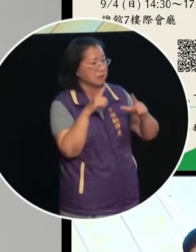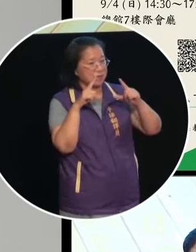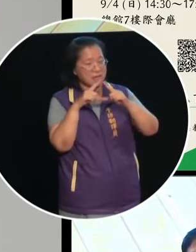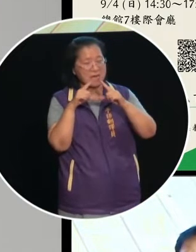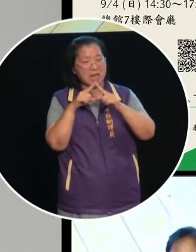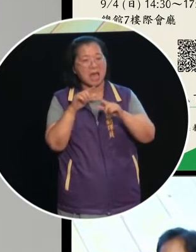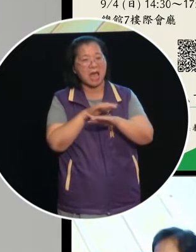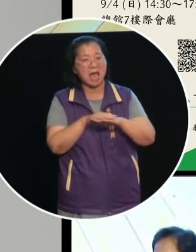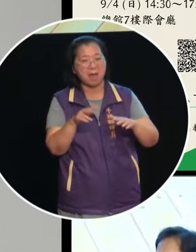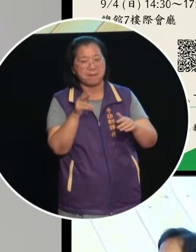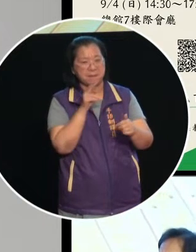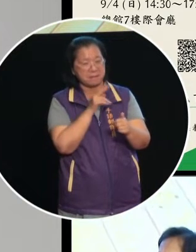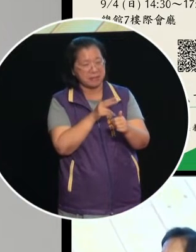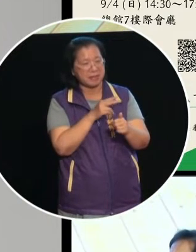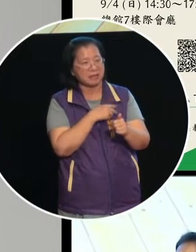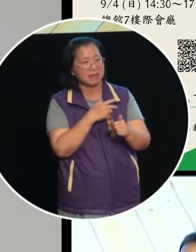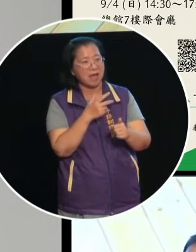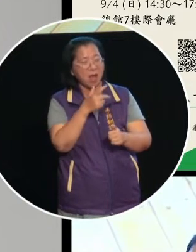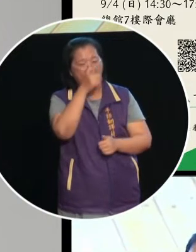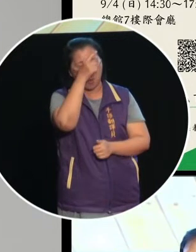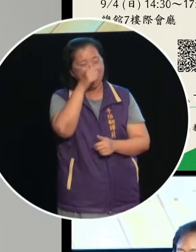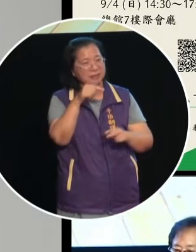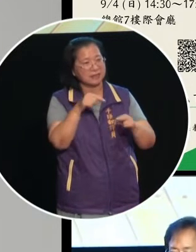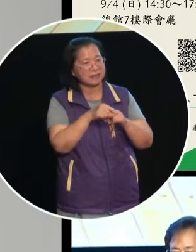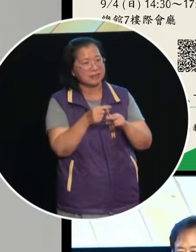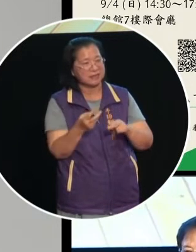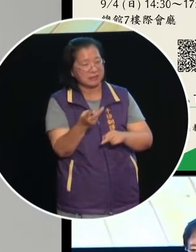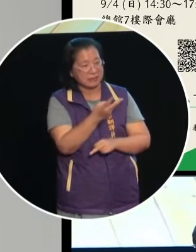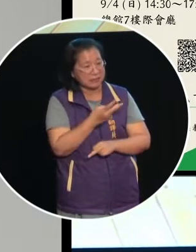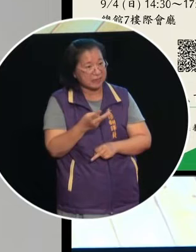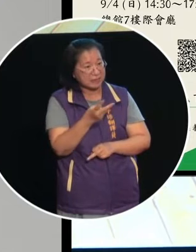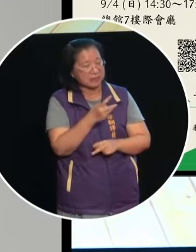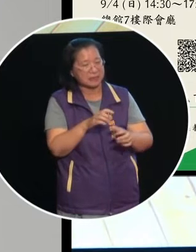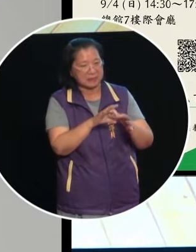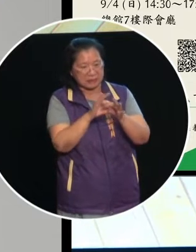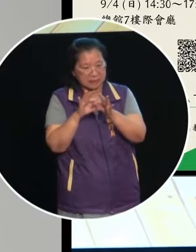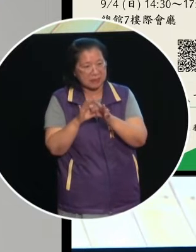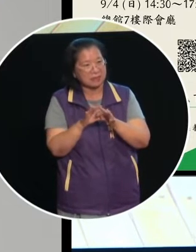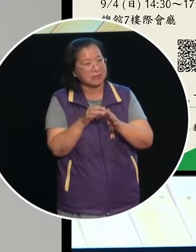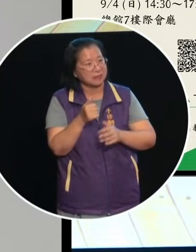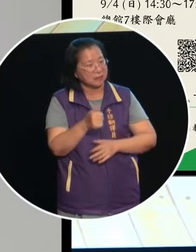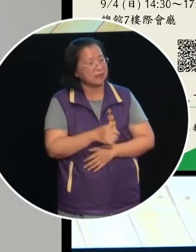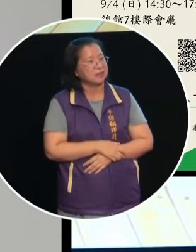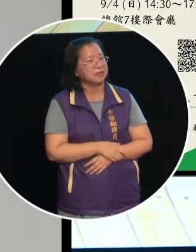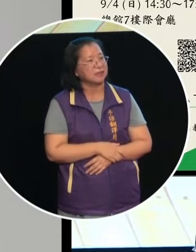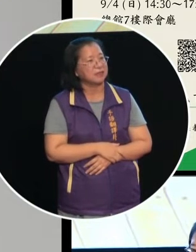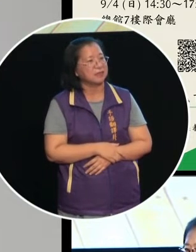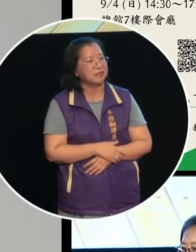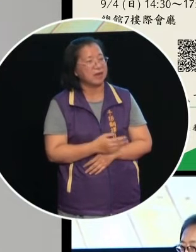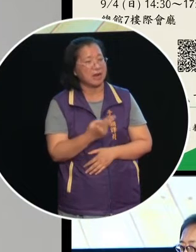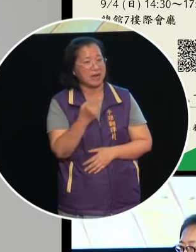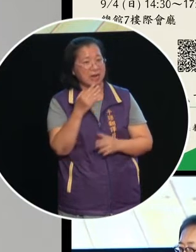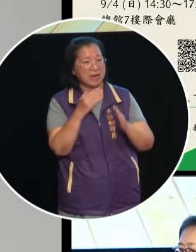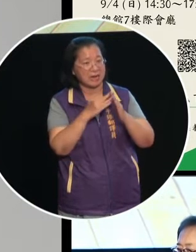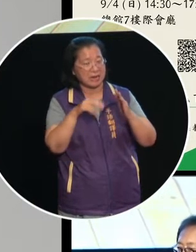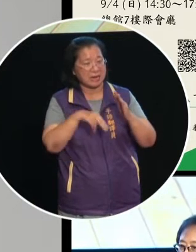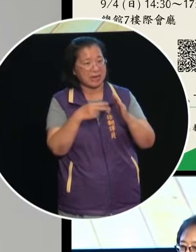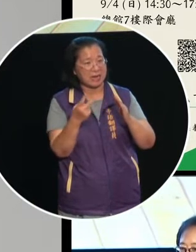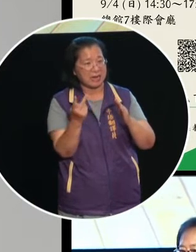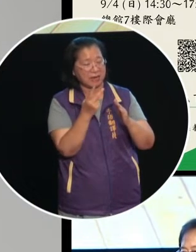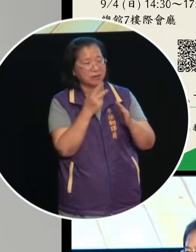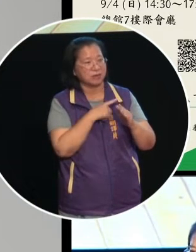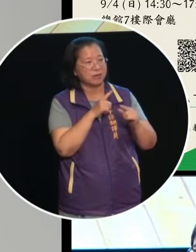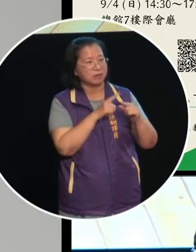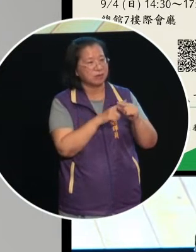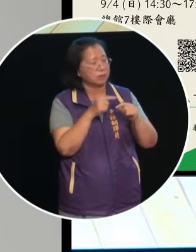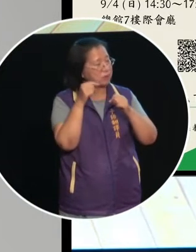问题的。那什么是黄金三年呢？因为日本政治是比较特殊，有两院制，就是众议院跟